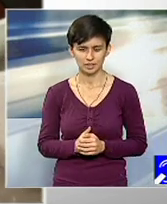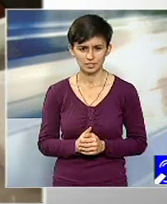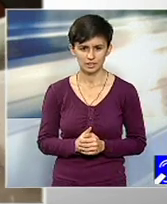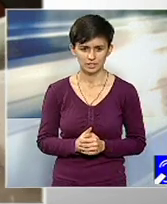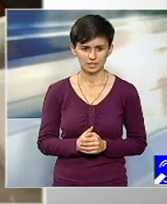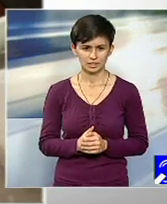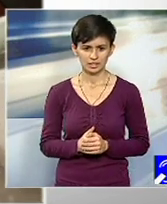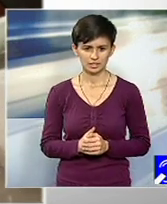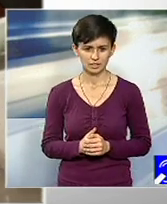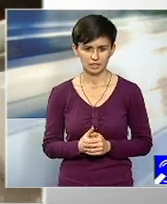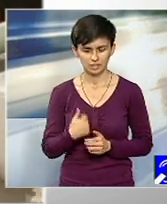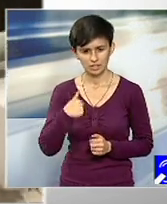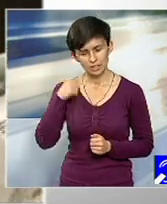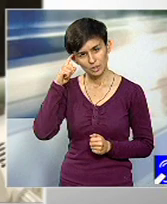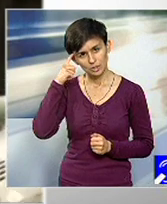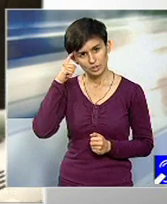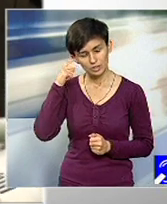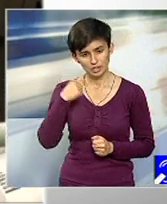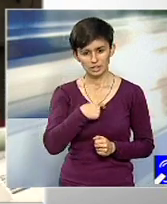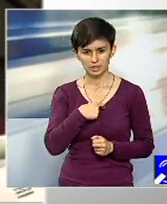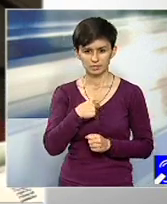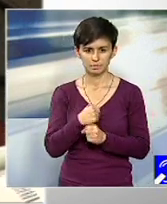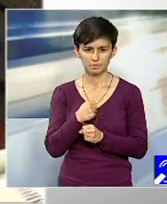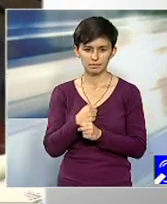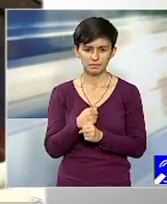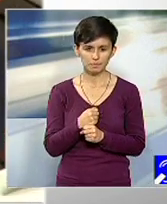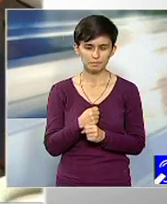A, și eu știu că se pot face. Putem încerca să le facem la un moment dat și cu blenderul.